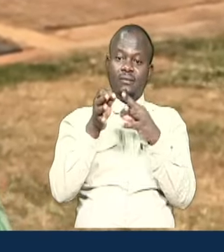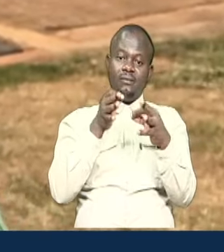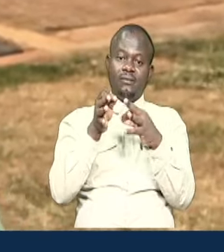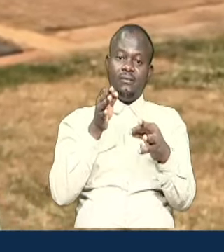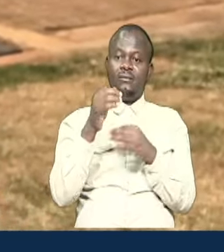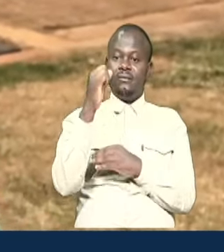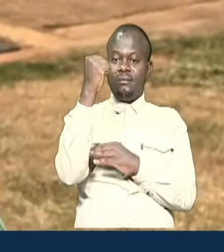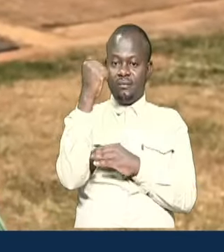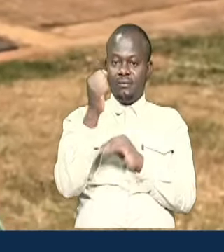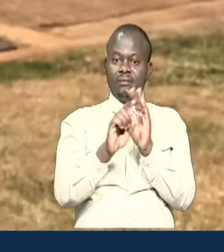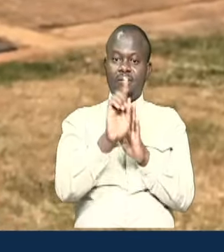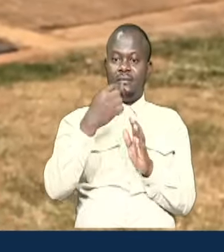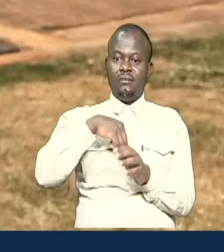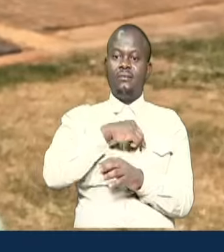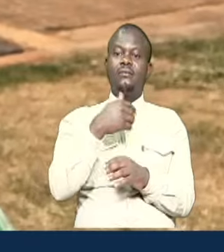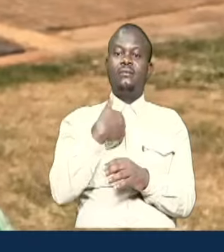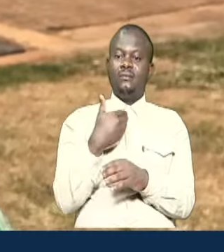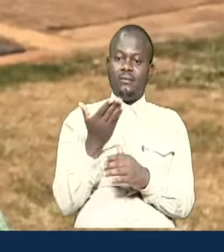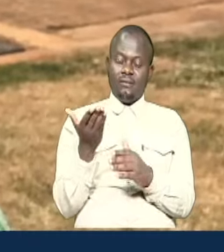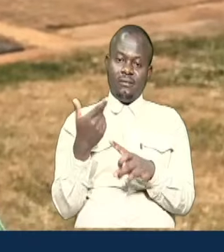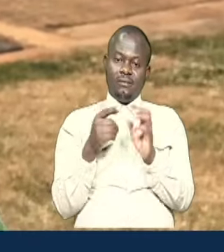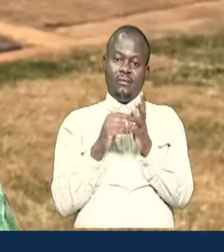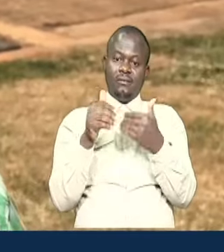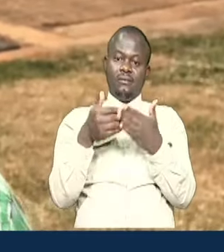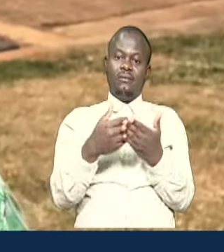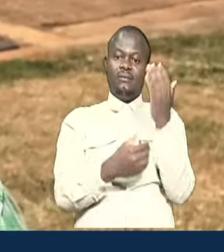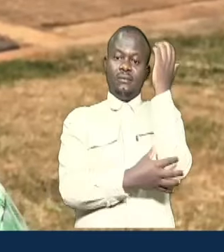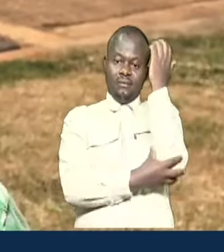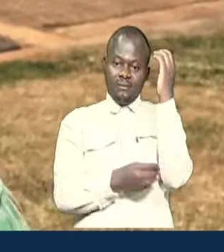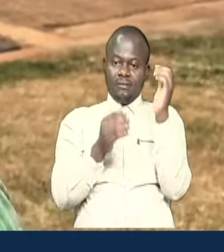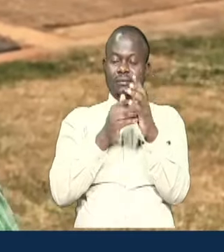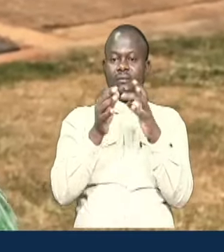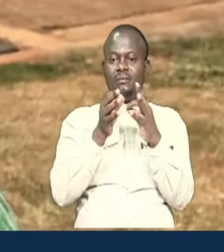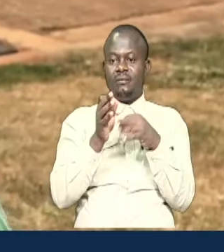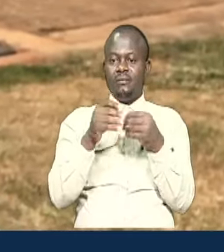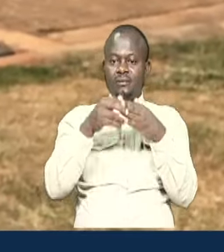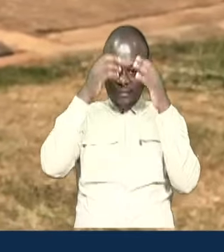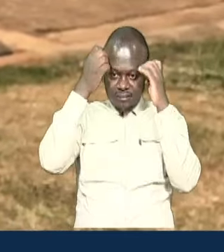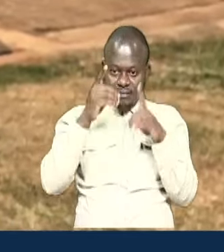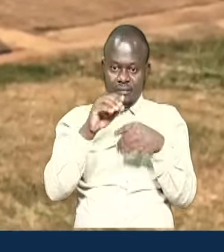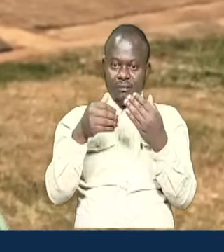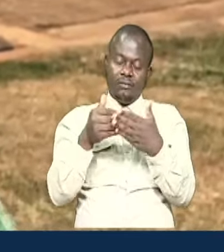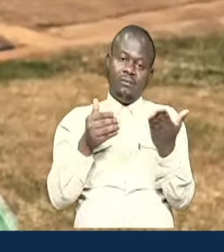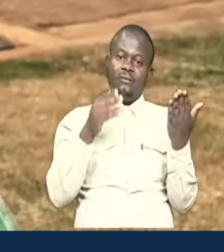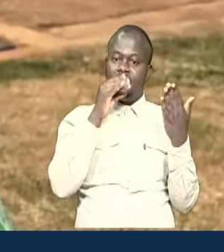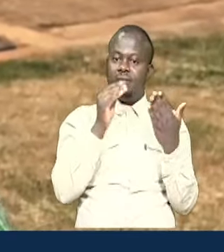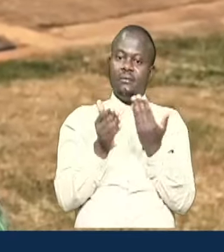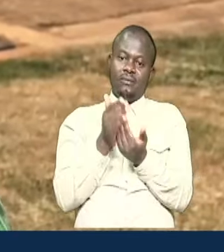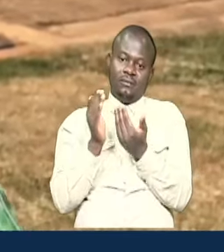nkingi z'iterambere dufite bagiye bakomoza ku batishoboye bagiye bakomoza ku burezi bakomoje ku